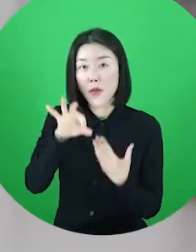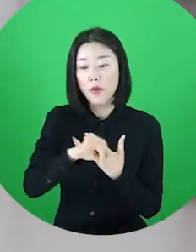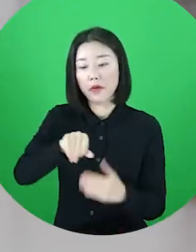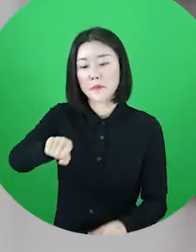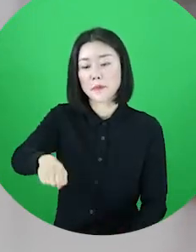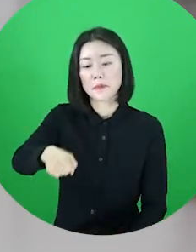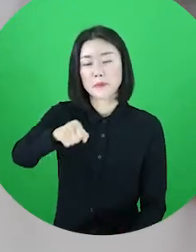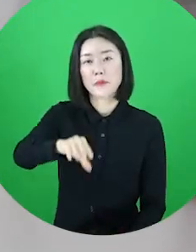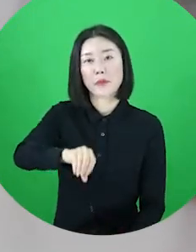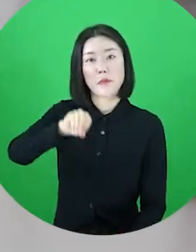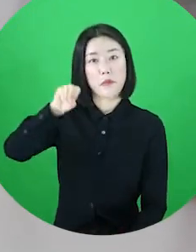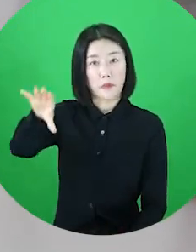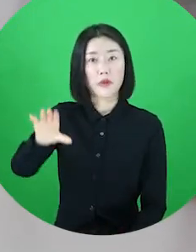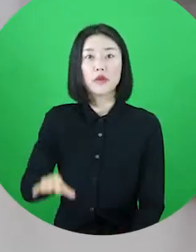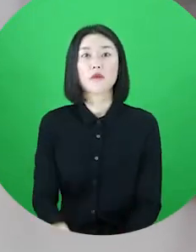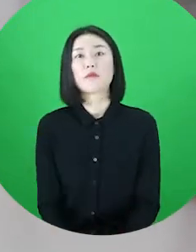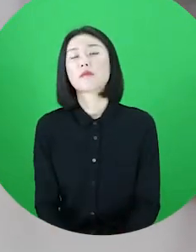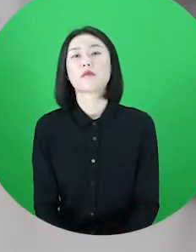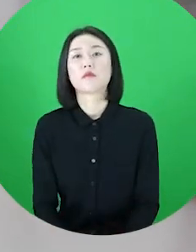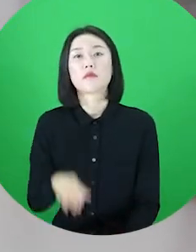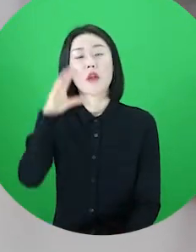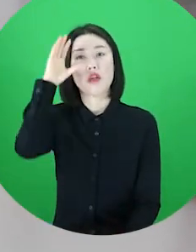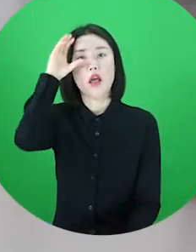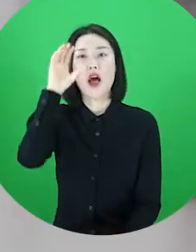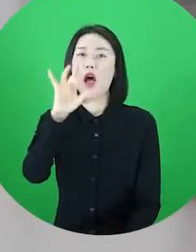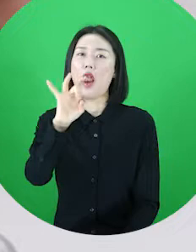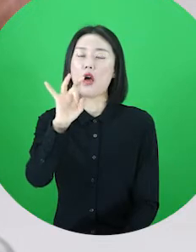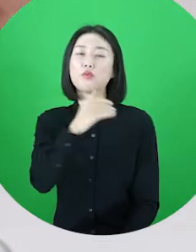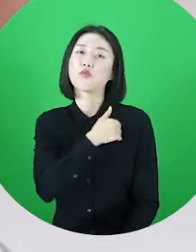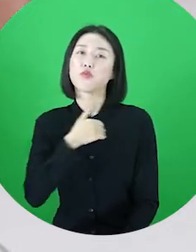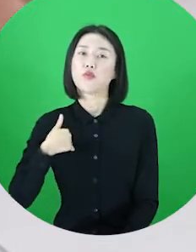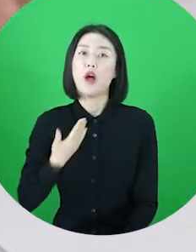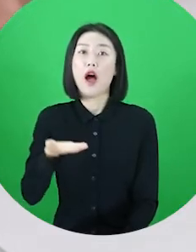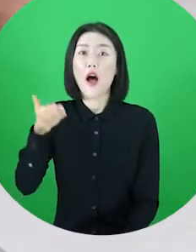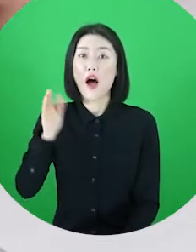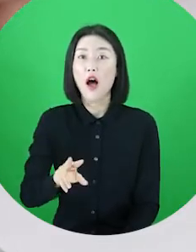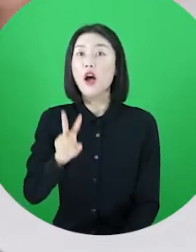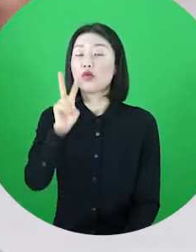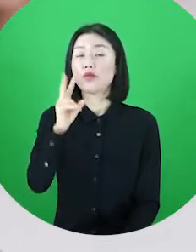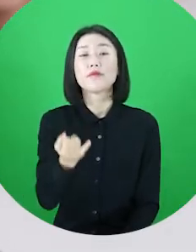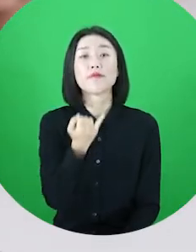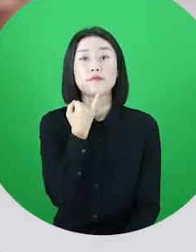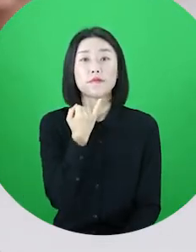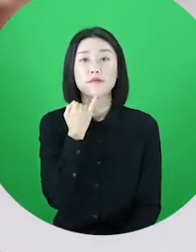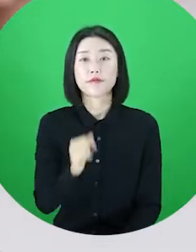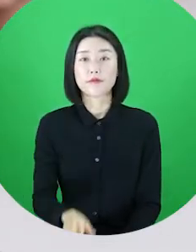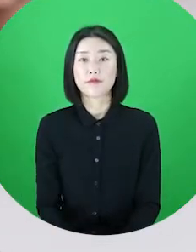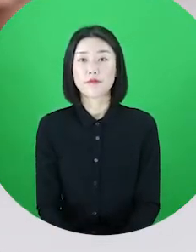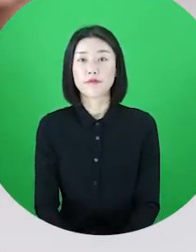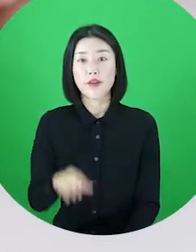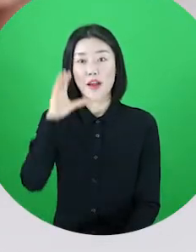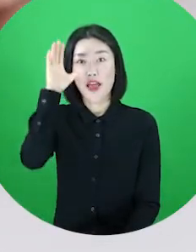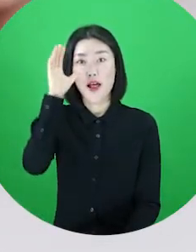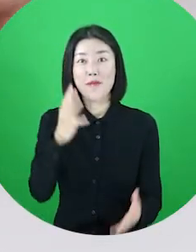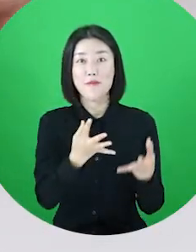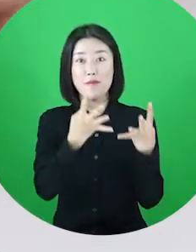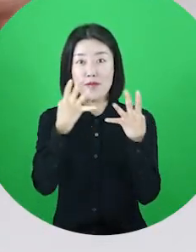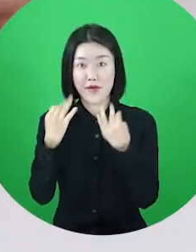괜찮아요. 계란이 더 많아서 아주 맛있답니다. 숟가락으로 가운데를